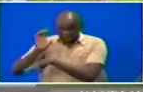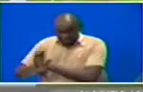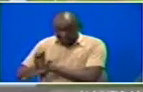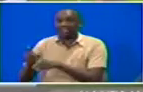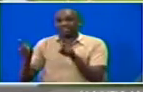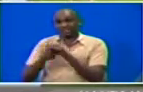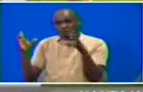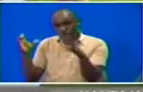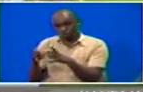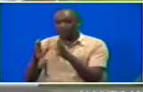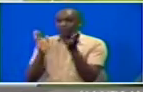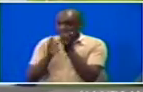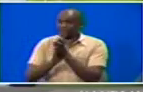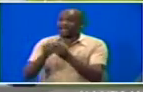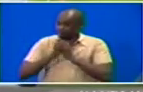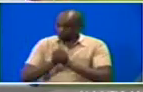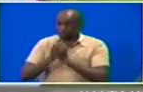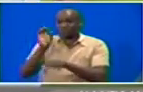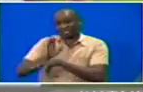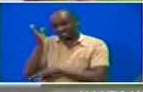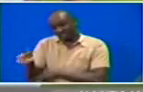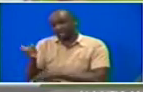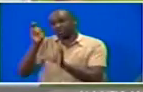kikundi cha sifa na ibada.